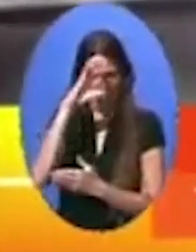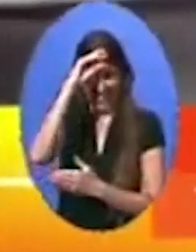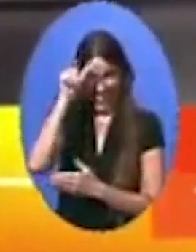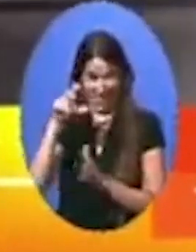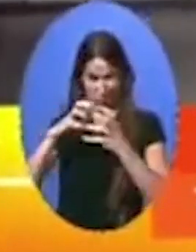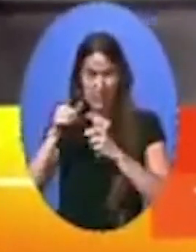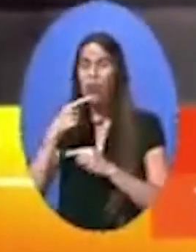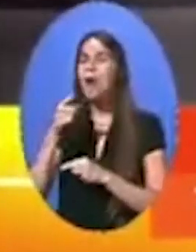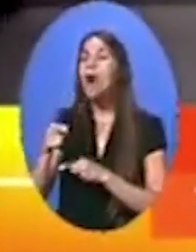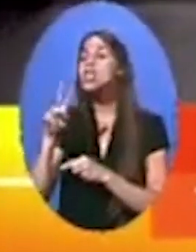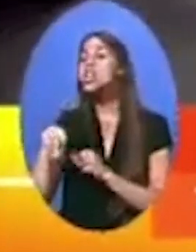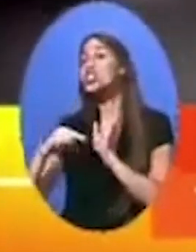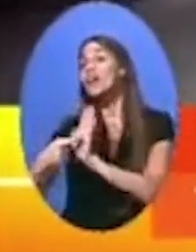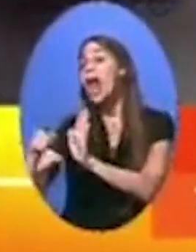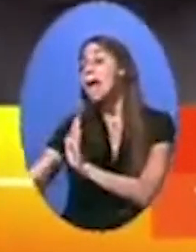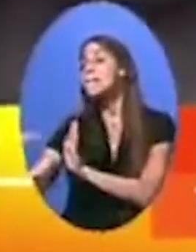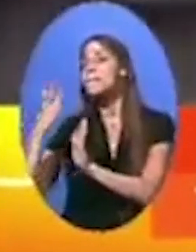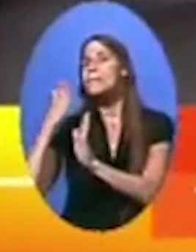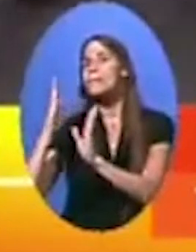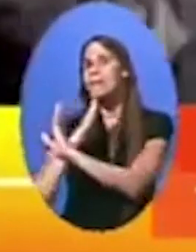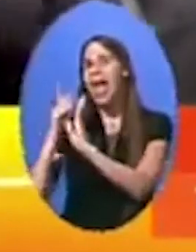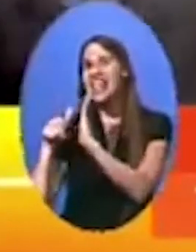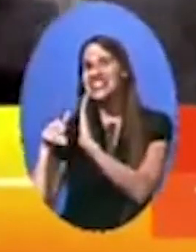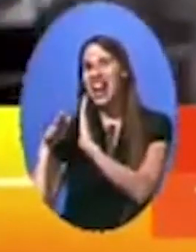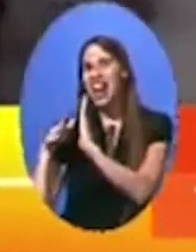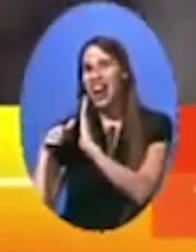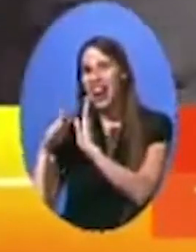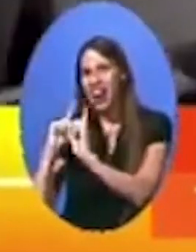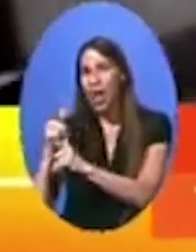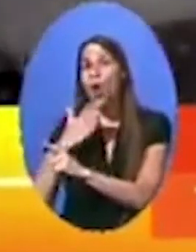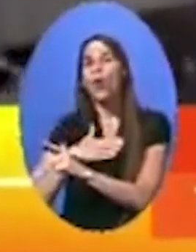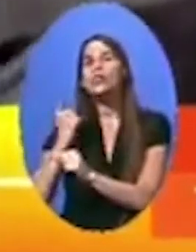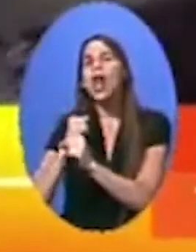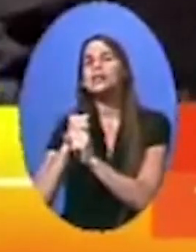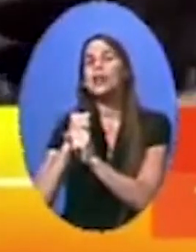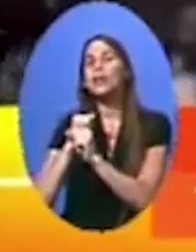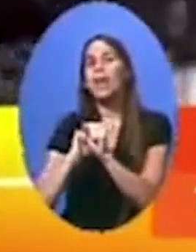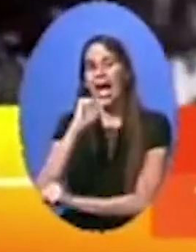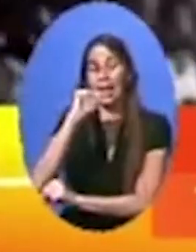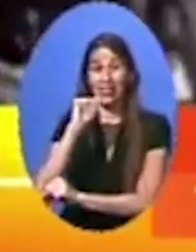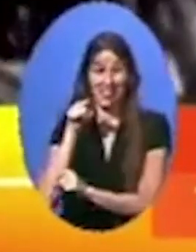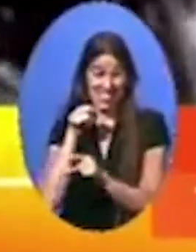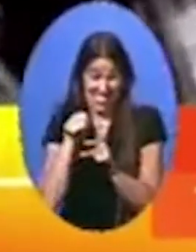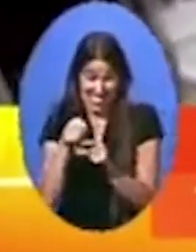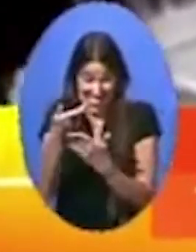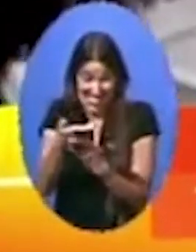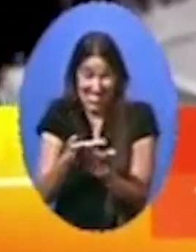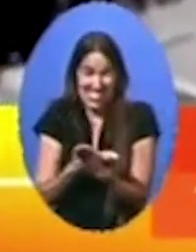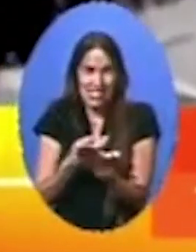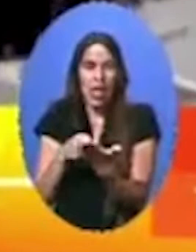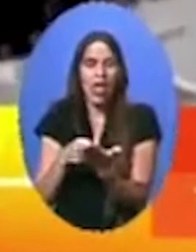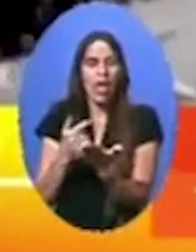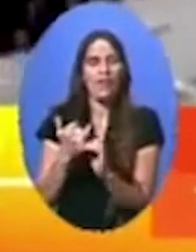שהנה יש איזושהי כוונה לעשות מרד. הדבר הזה של אותו אחד מהשומר הצעיר, הייתה להם... כוונה